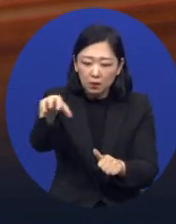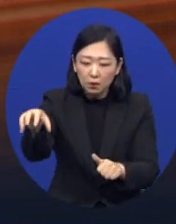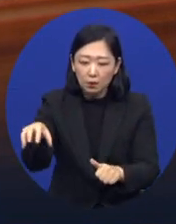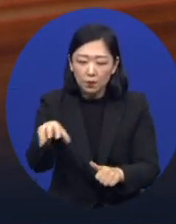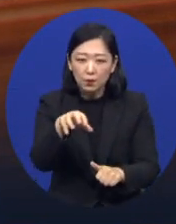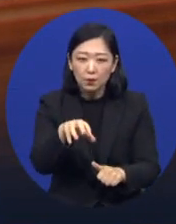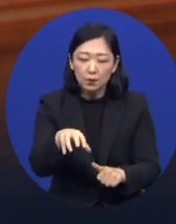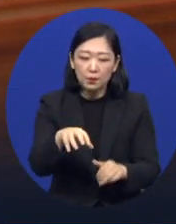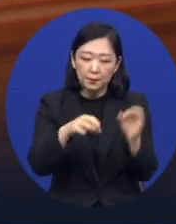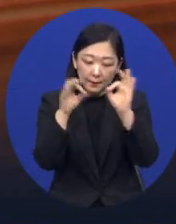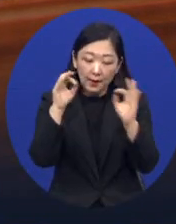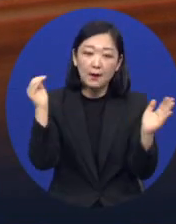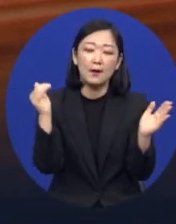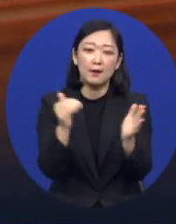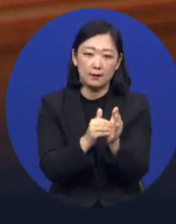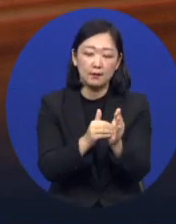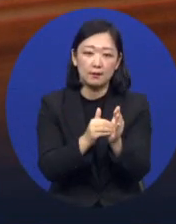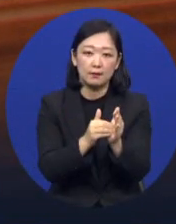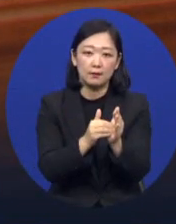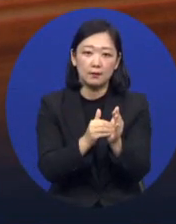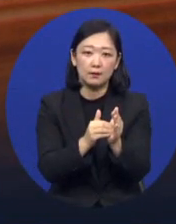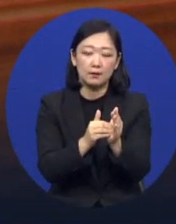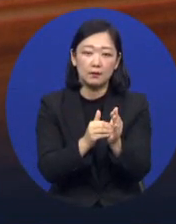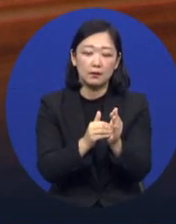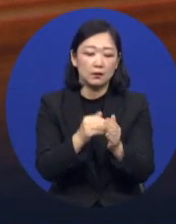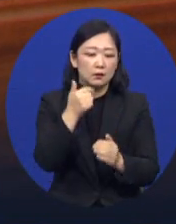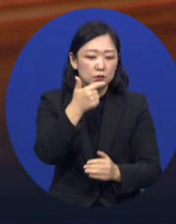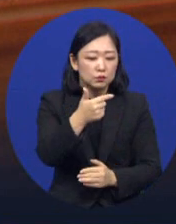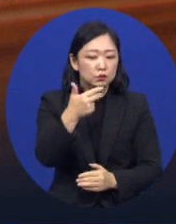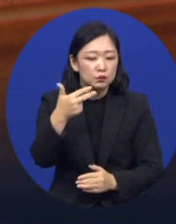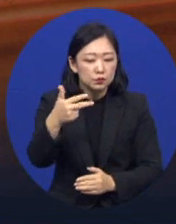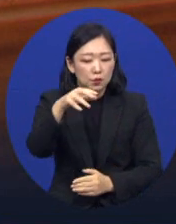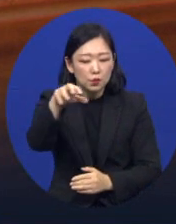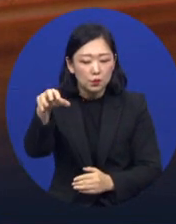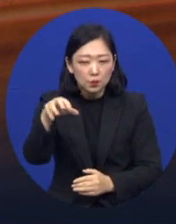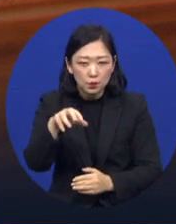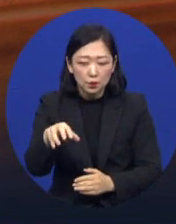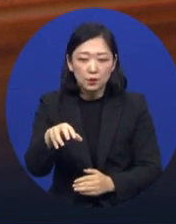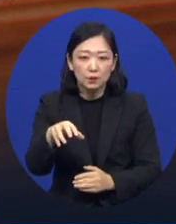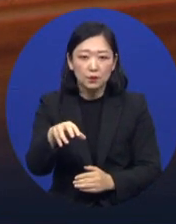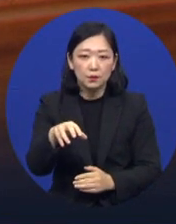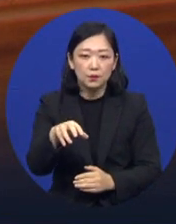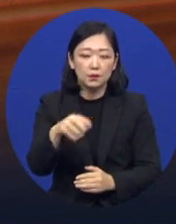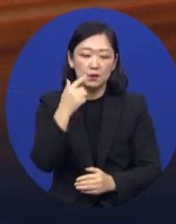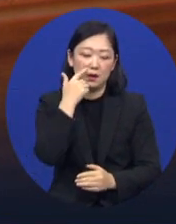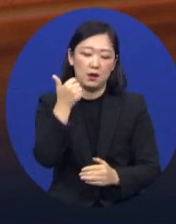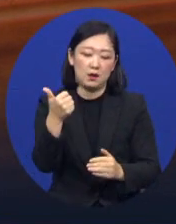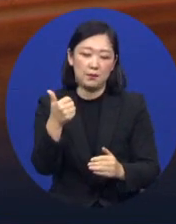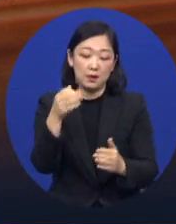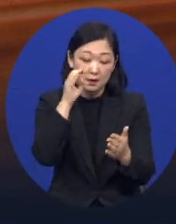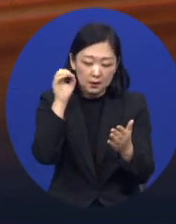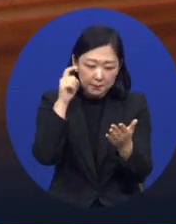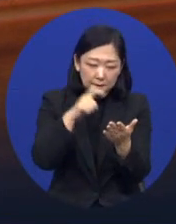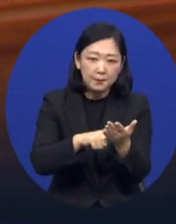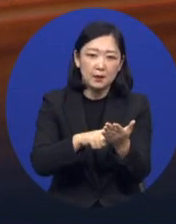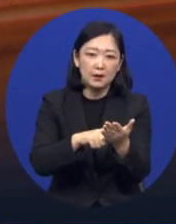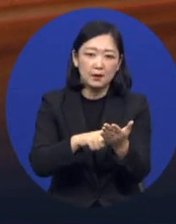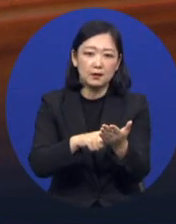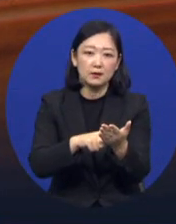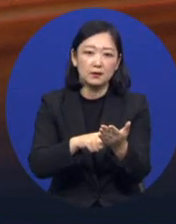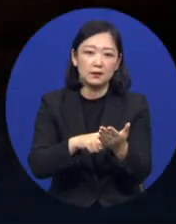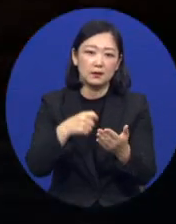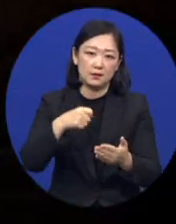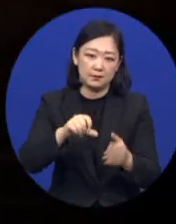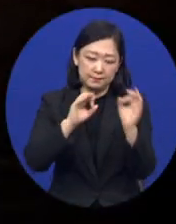찾아다니면서 찾았거든요. 그래서 6건 된가 7건 될 다녀서 찾은 것이 아들을